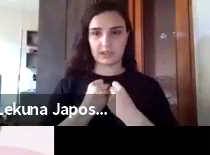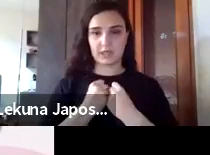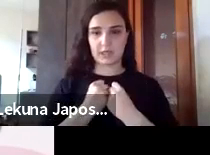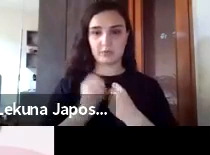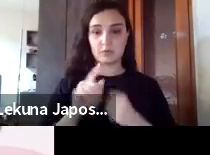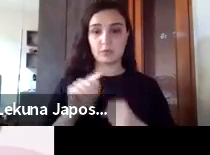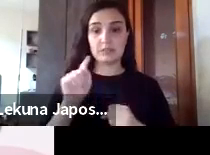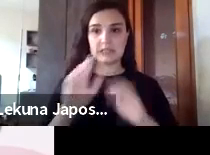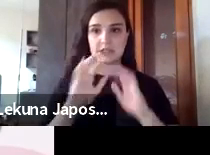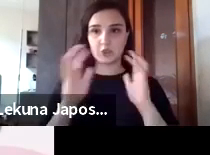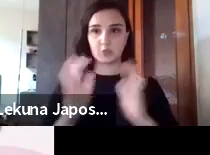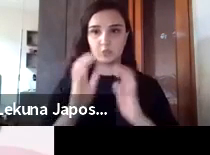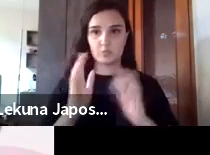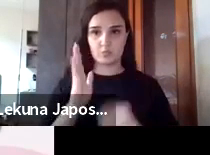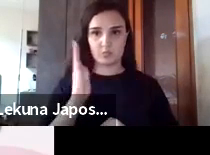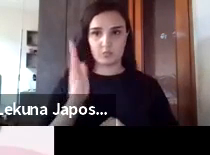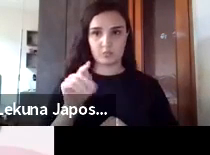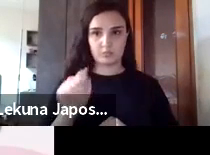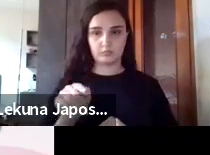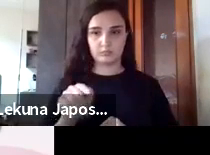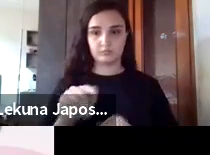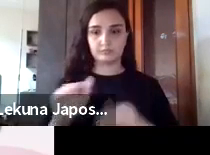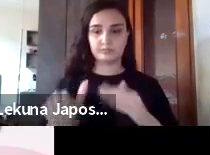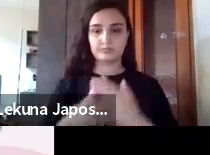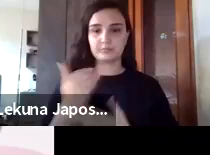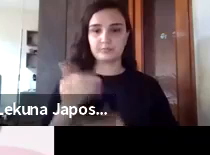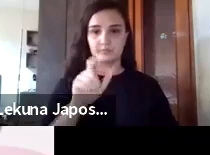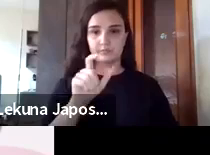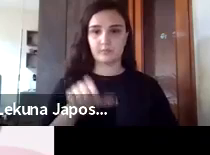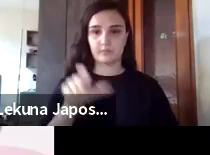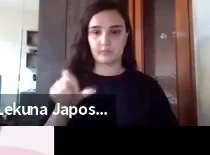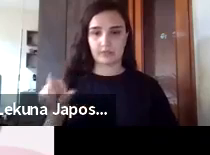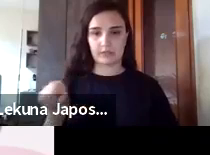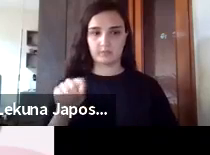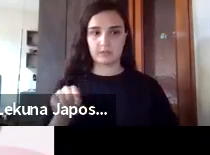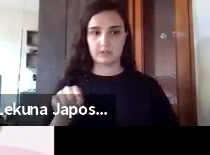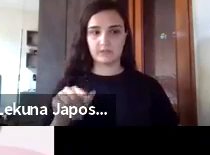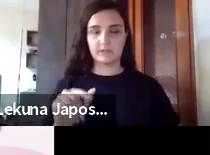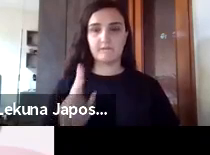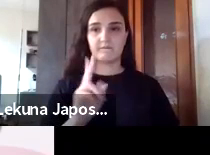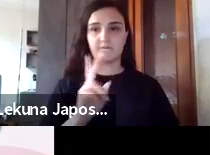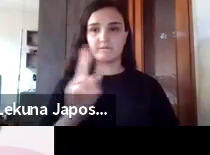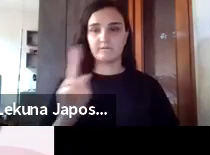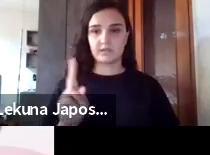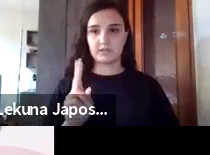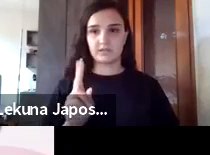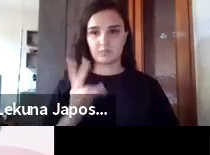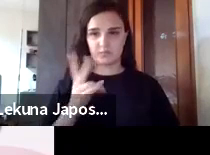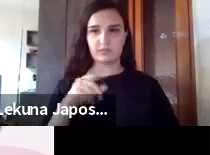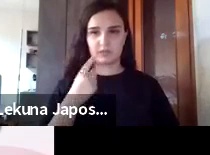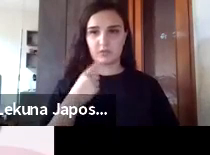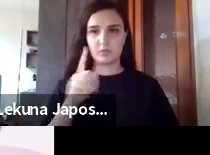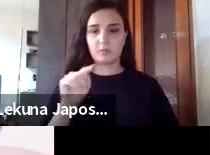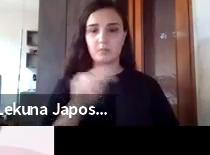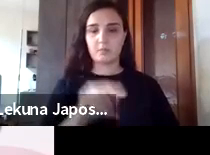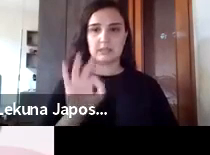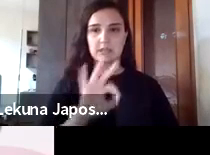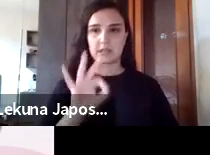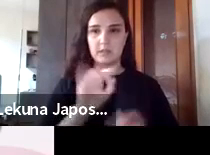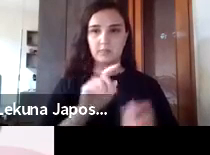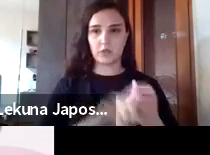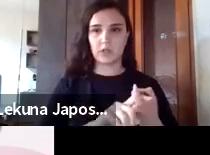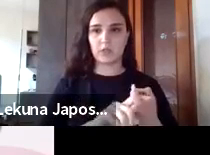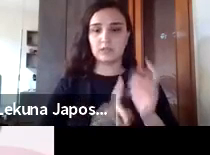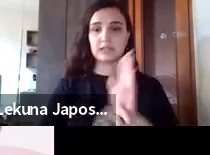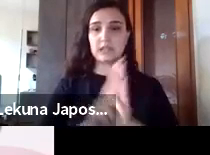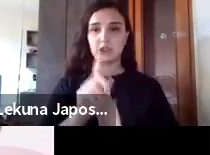ის იზრუნებს ახალ ადამიანზე, ასე ვთქვათ, რომელიც უნდა აღიაროთ, რომ მასზეა დამოკიდებული